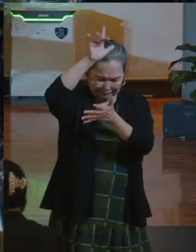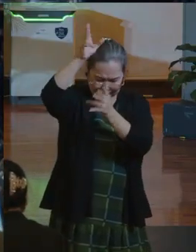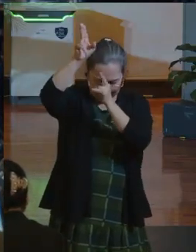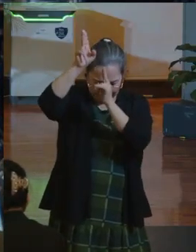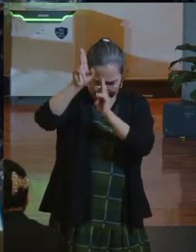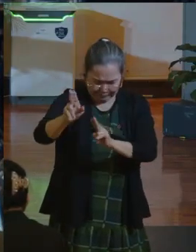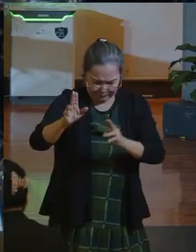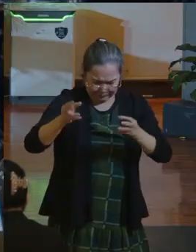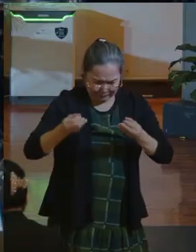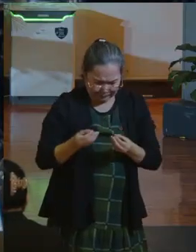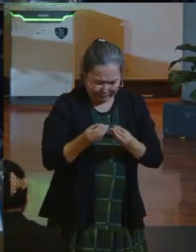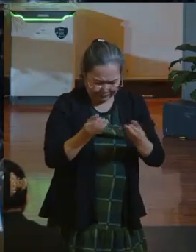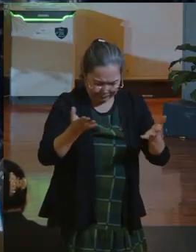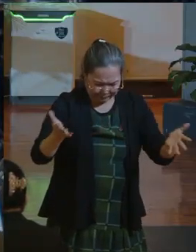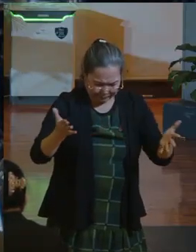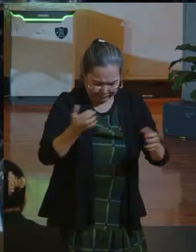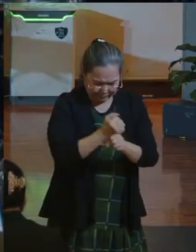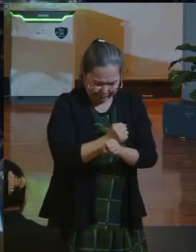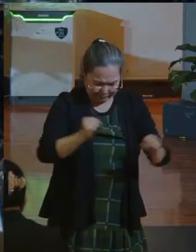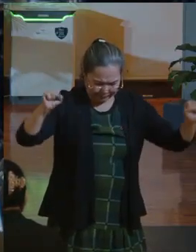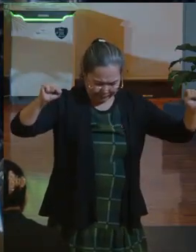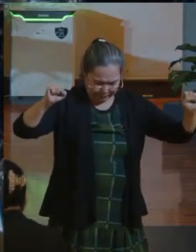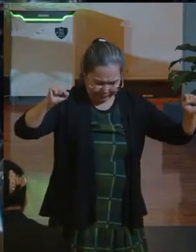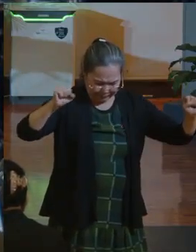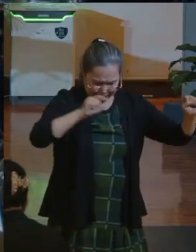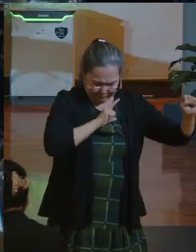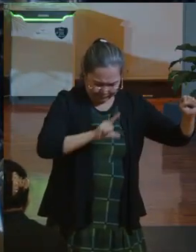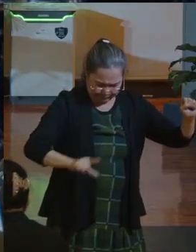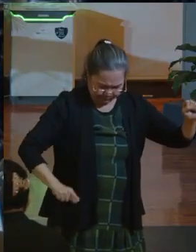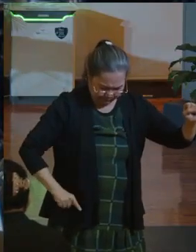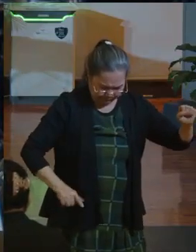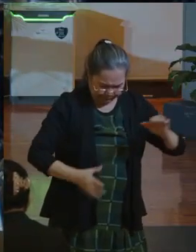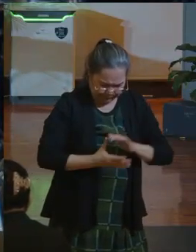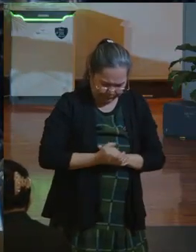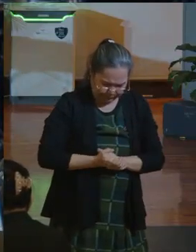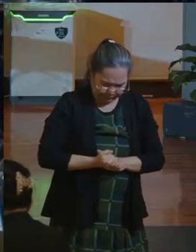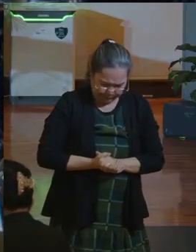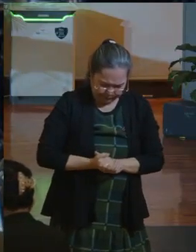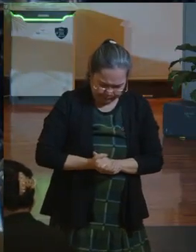at bigyan niyo sila ng kaligtasan, O Diyos.